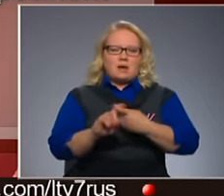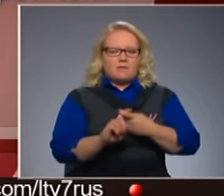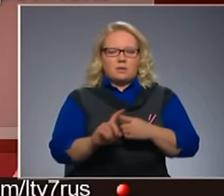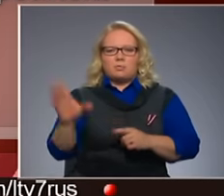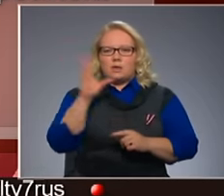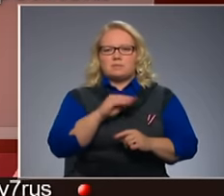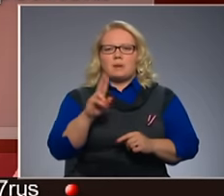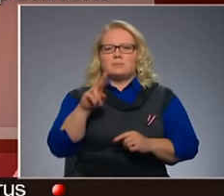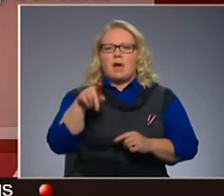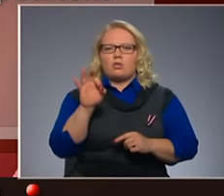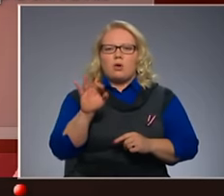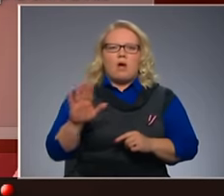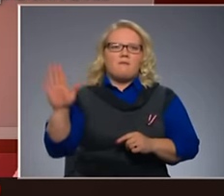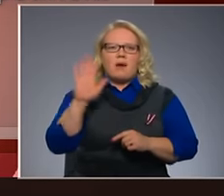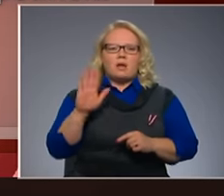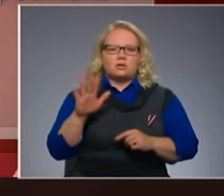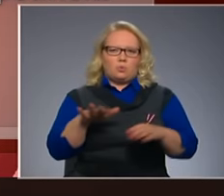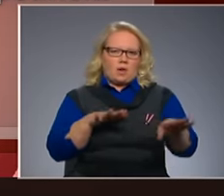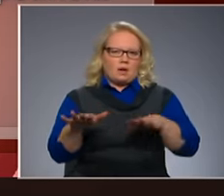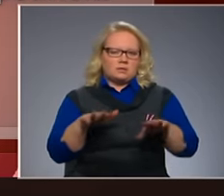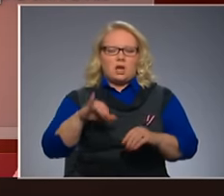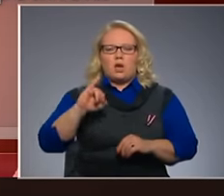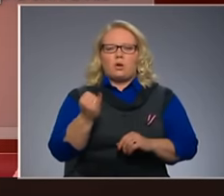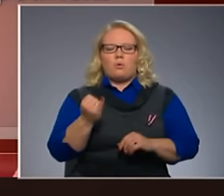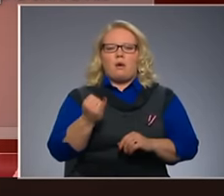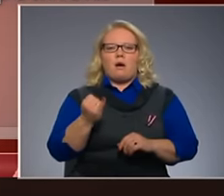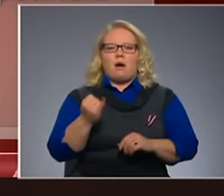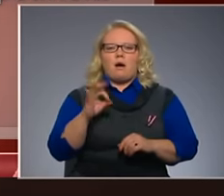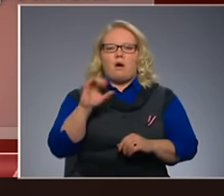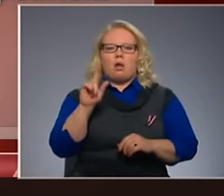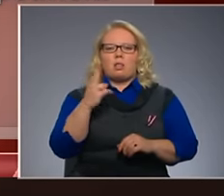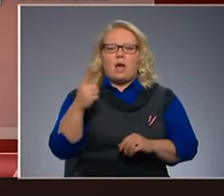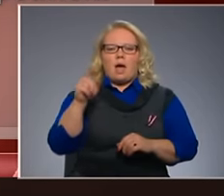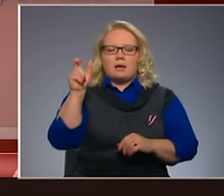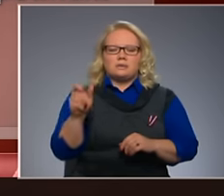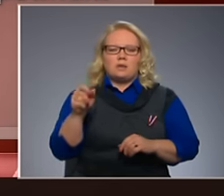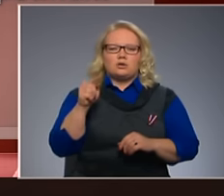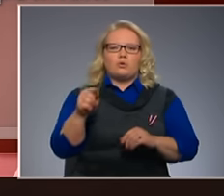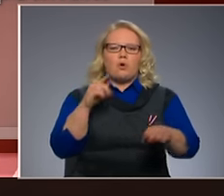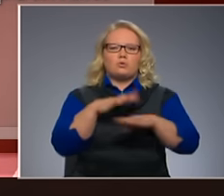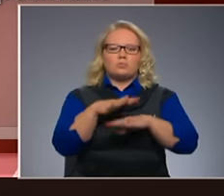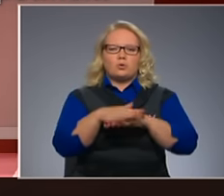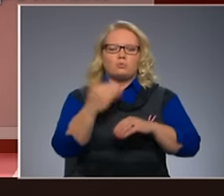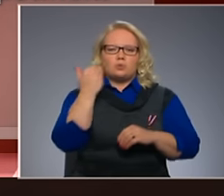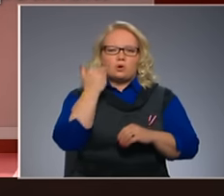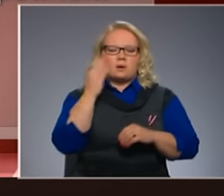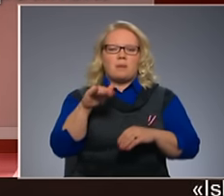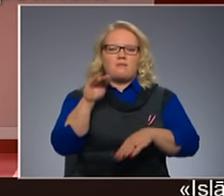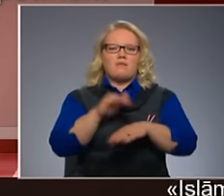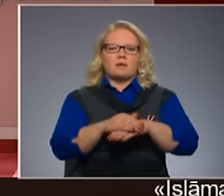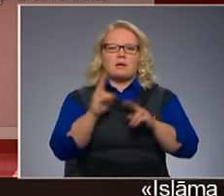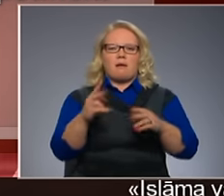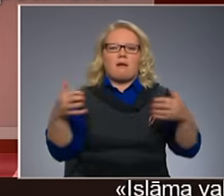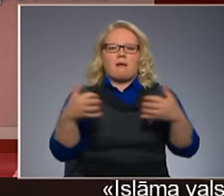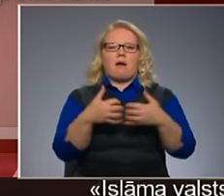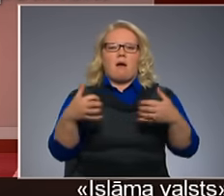arī NATO valstu reakcija, jo Francijas prezidents Hollande jau šos te uzbrukums ir nodēvējis par faktiski tādu kā